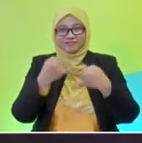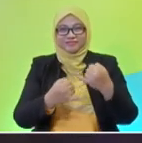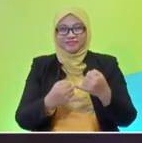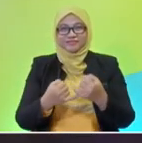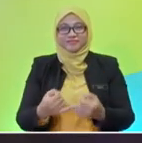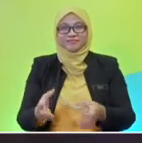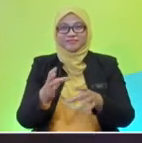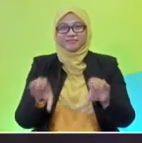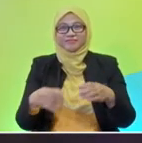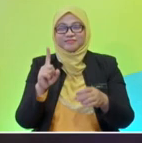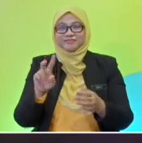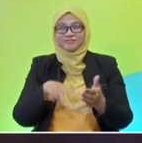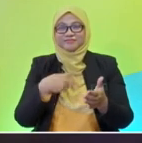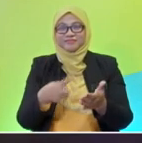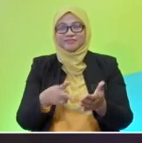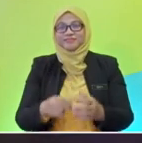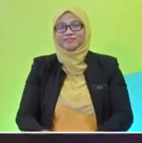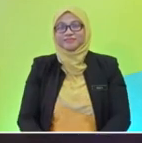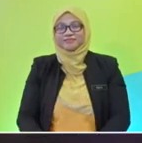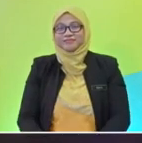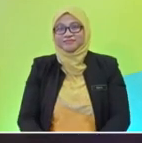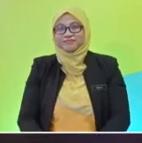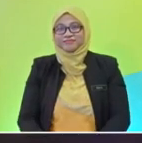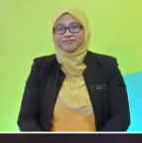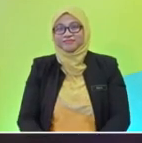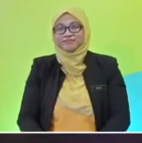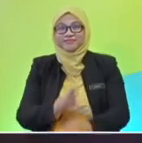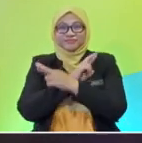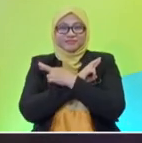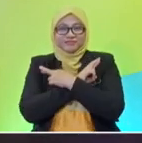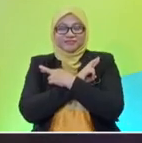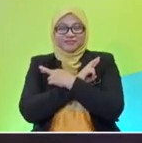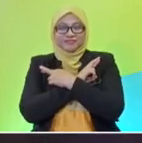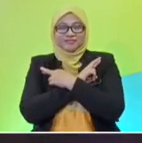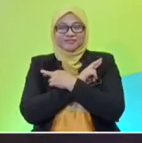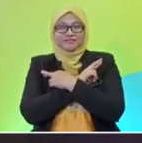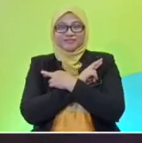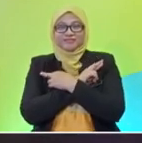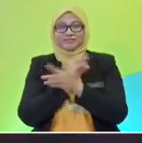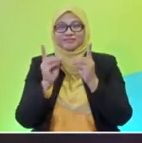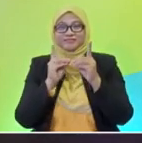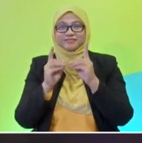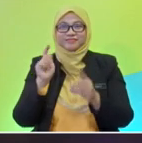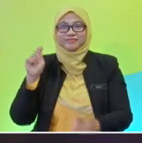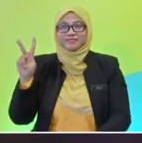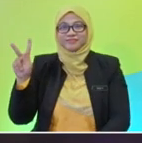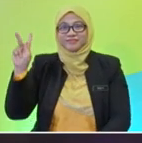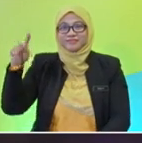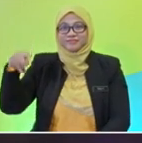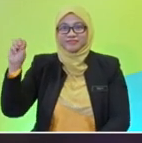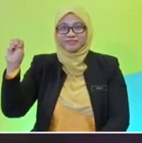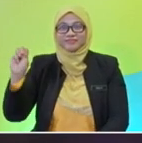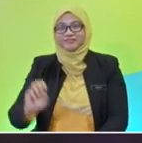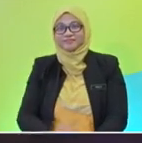Terima kasih cikgu. Baiklah murid-murid di rumah, jangan ke mana-mana. Kita akan berehat sebentar saja. Teruskan bersama kami di Didik TV KPM.